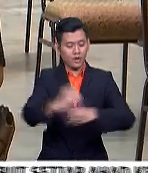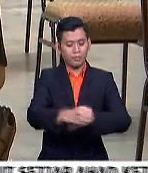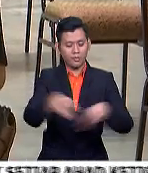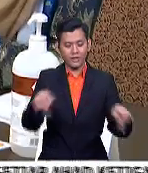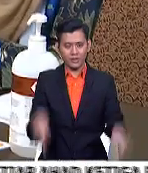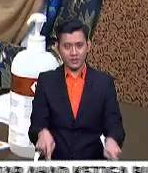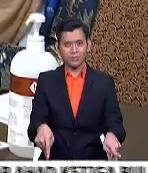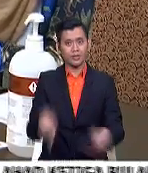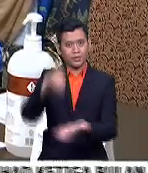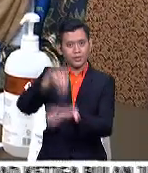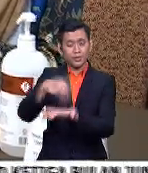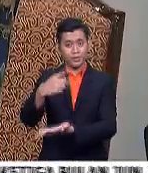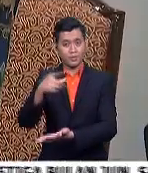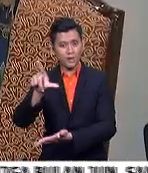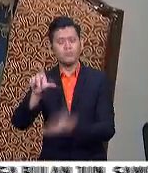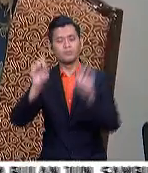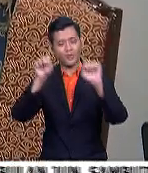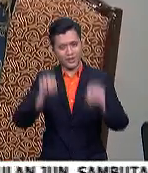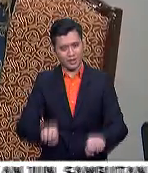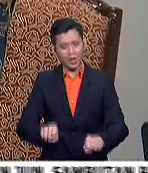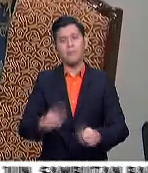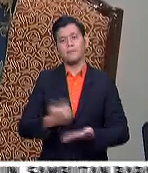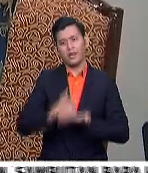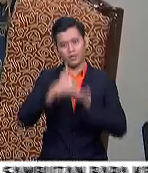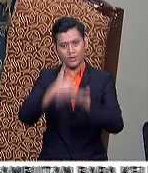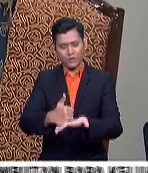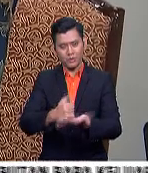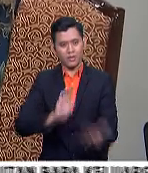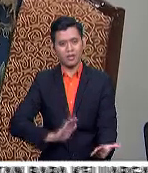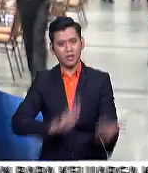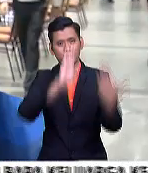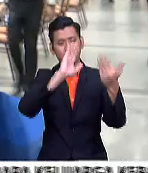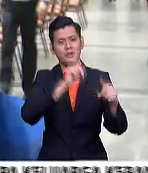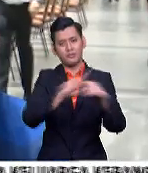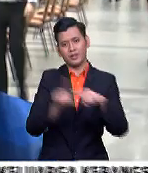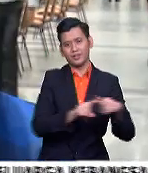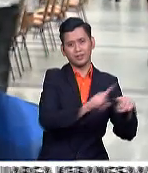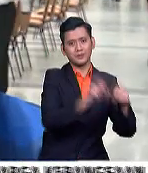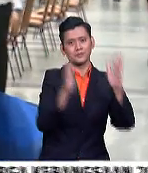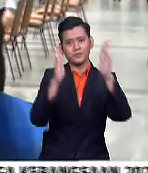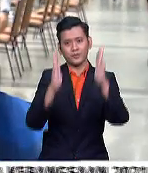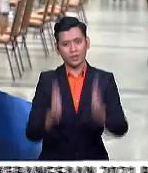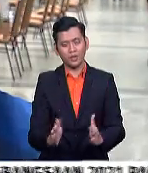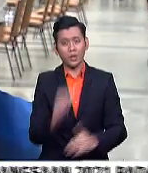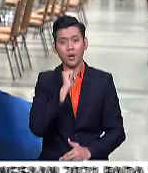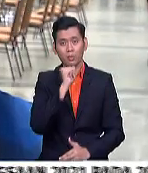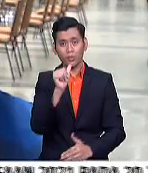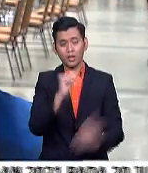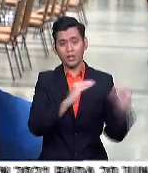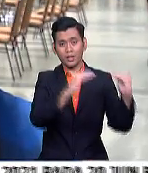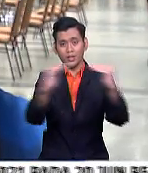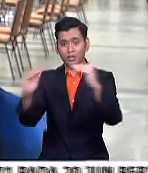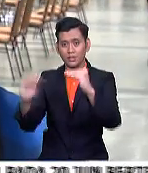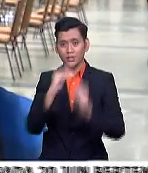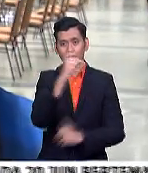secara tidak langsung membantunya berdepan kerenah orang ramai. pasal tak fair kalau hanya Kementerian